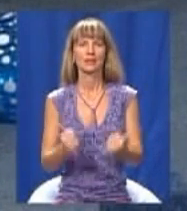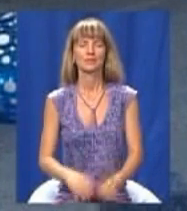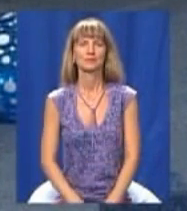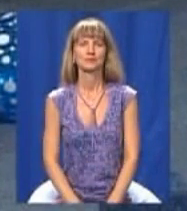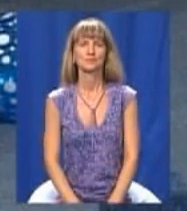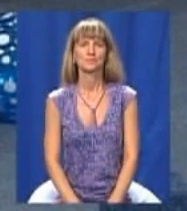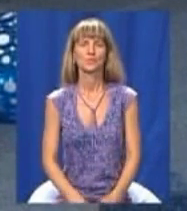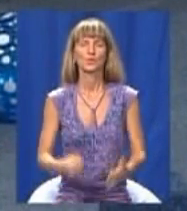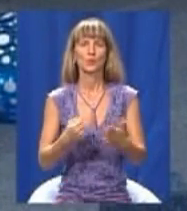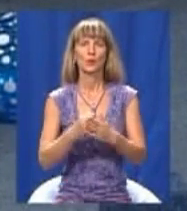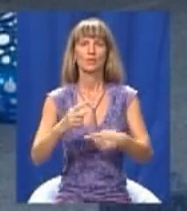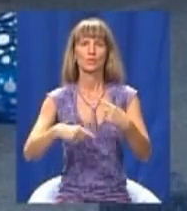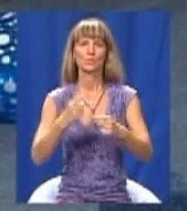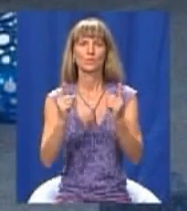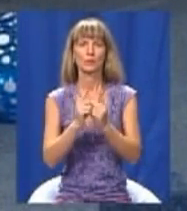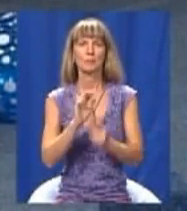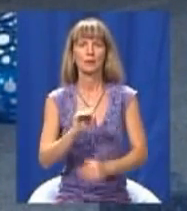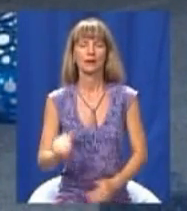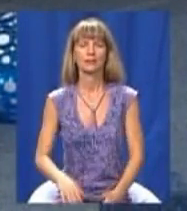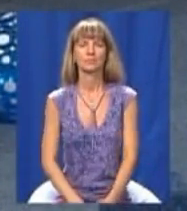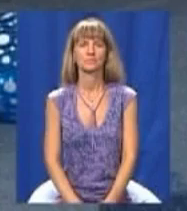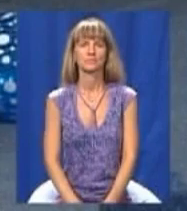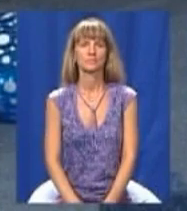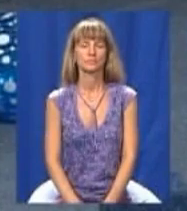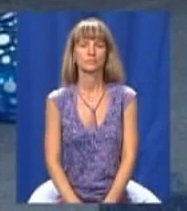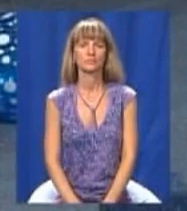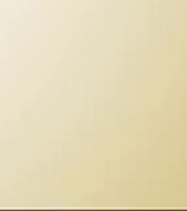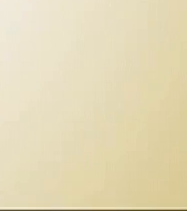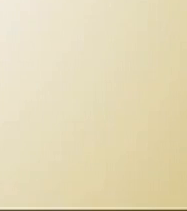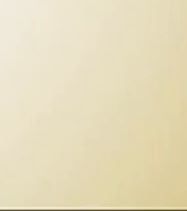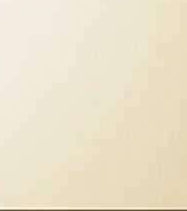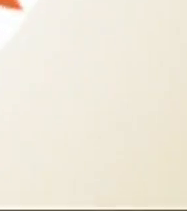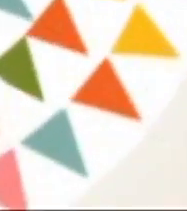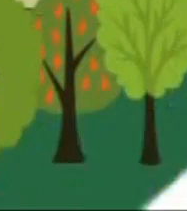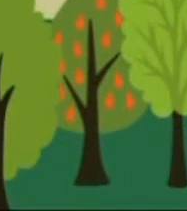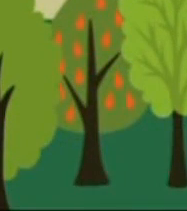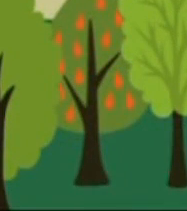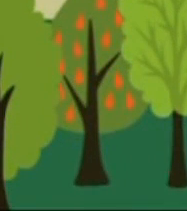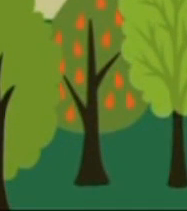До наступних зустрічей. Бувайте.